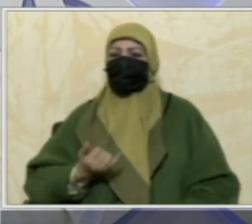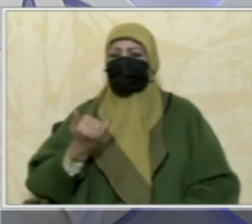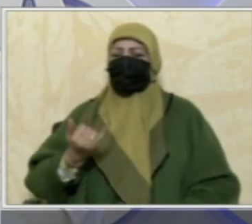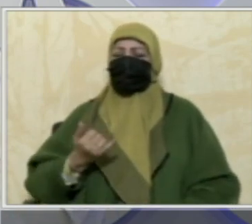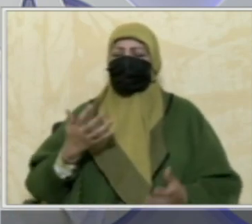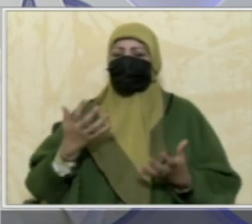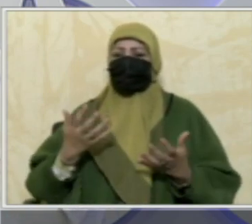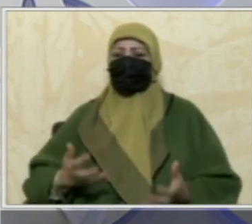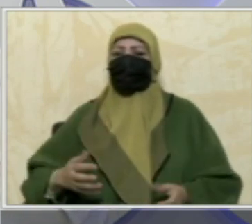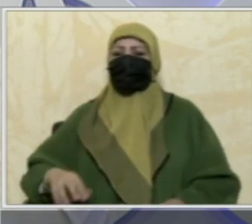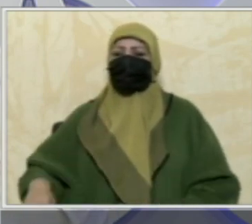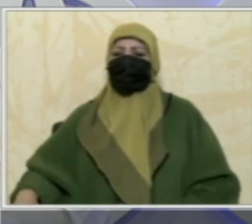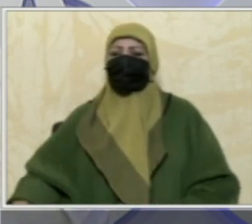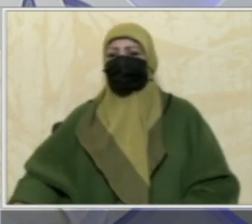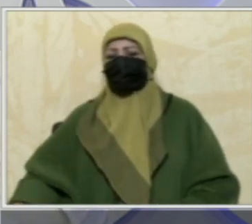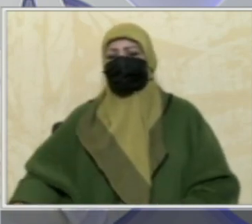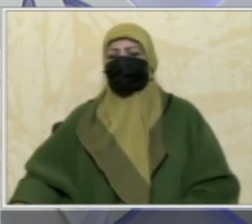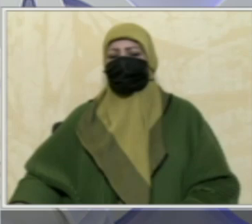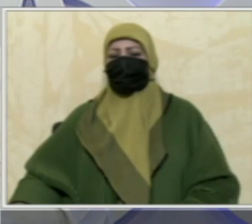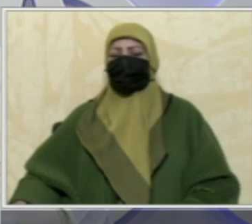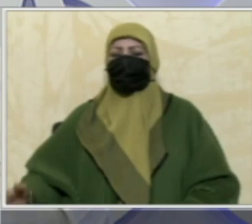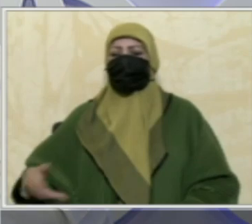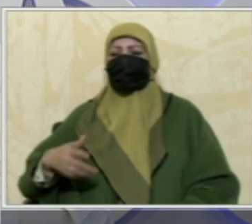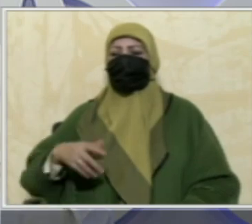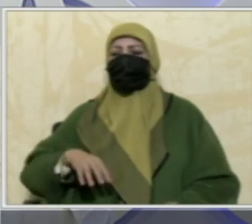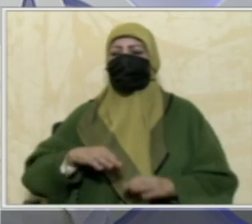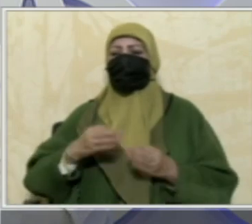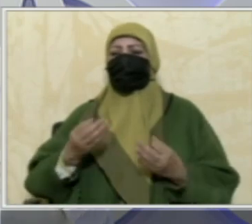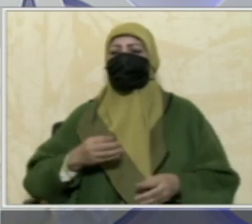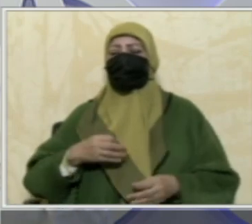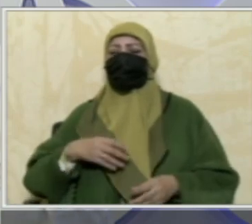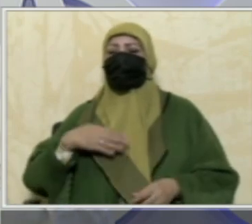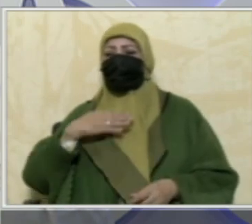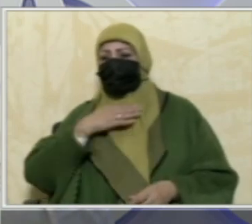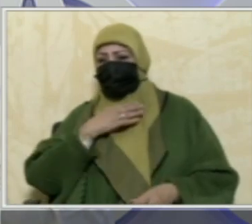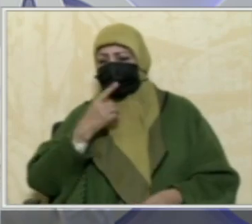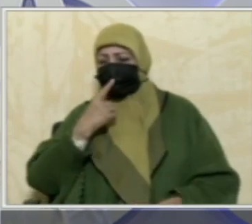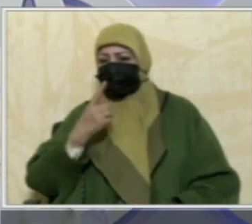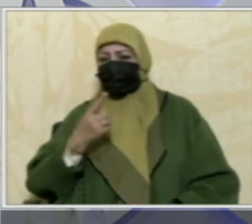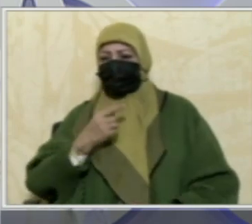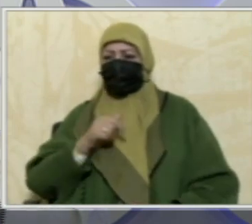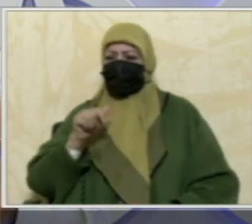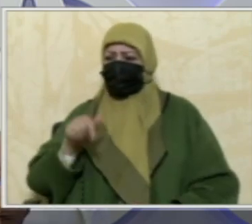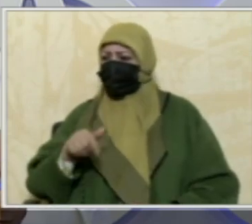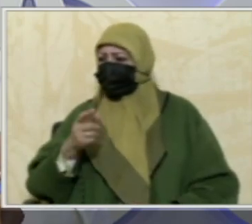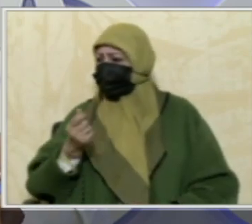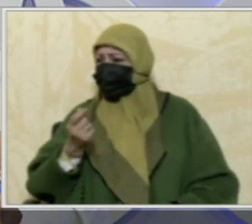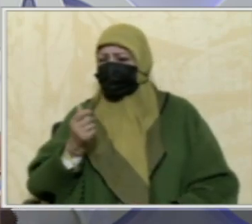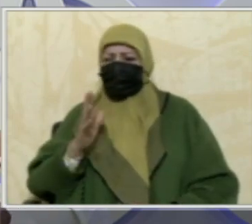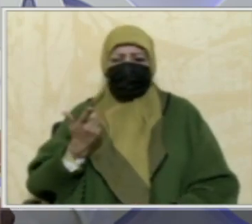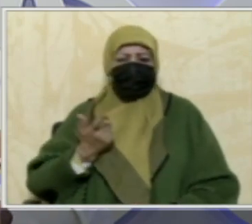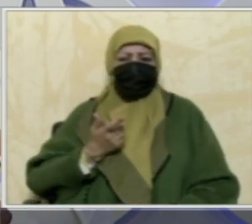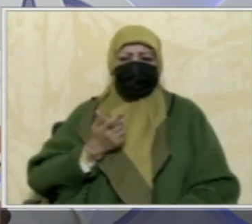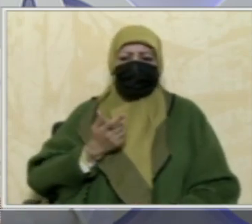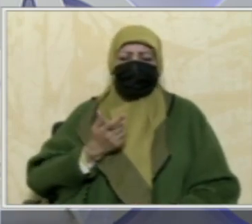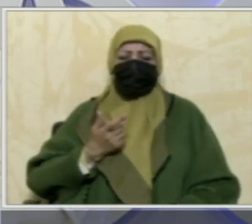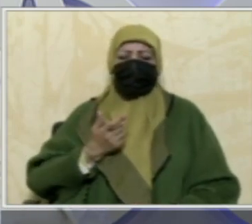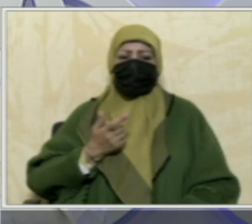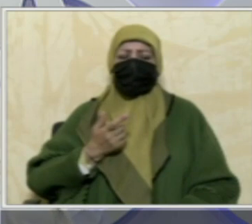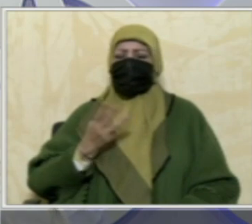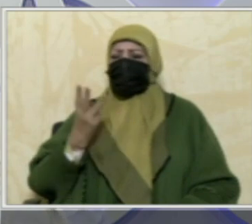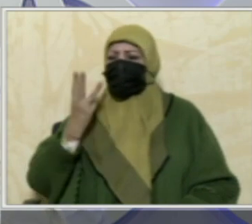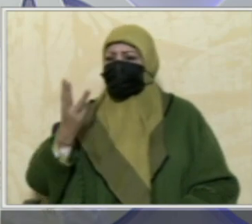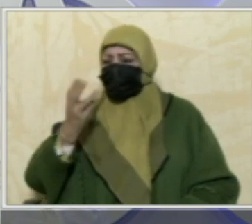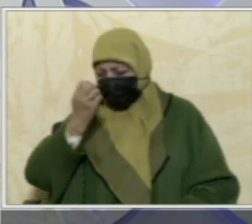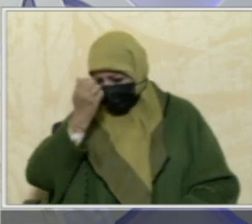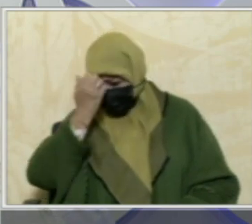يا جماعه السعر الاضحيه سنهره يعني زاد علي السنه الماضيه اكثر من 500 دينار في الاضحيه وبالتالي